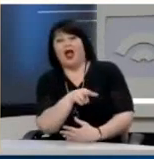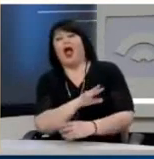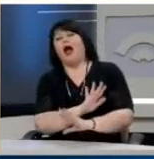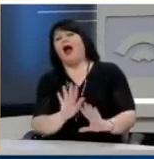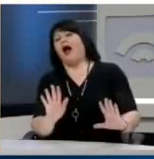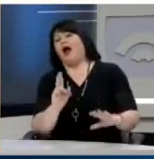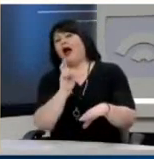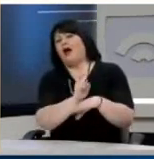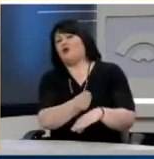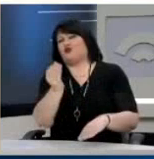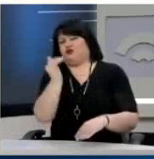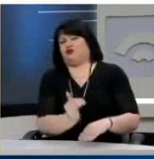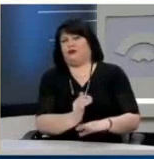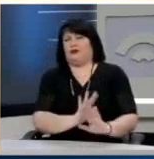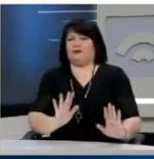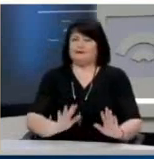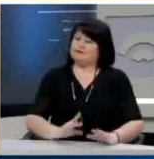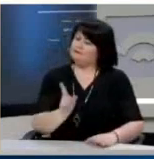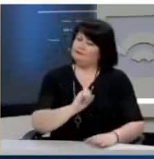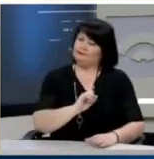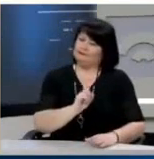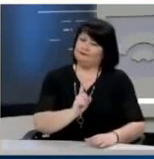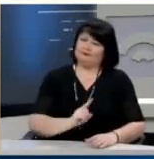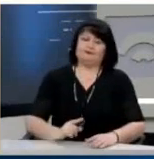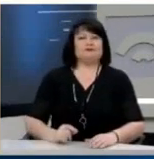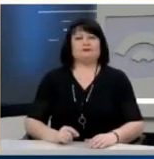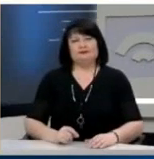τα πλεονάσματα. Ούτε γιατί